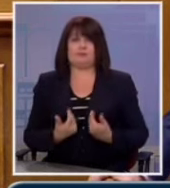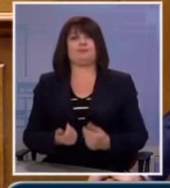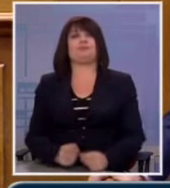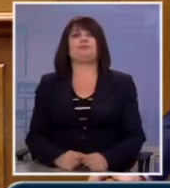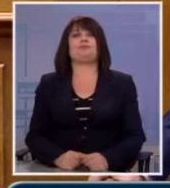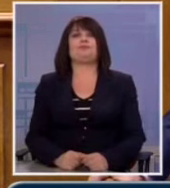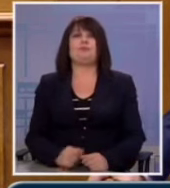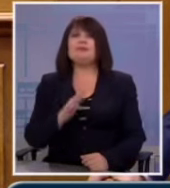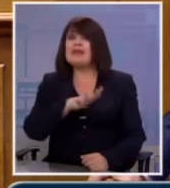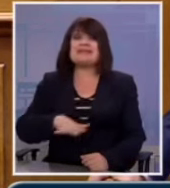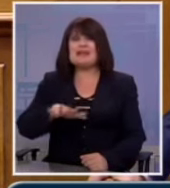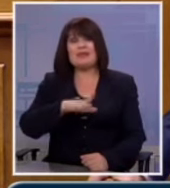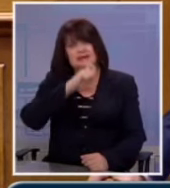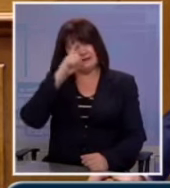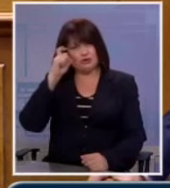Παρά τις συνθήκες αυτές,